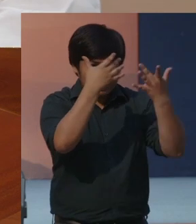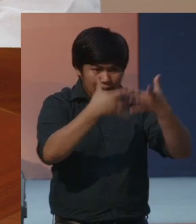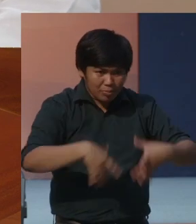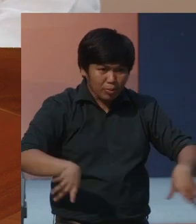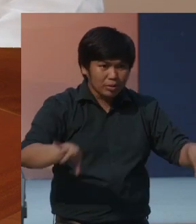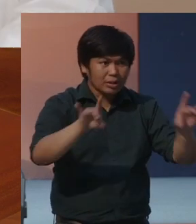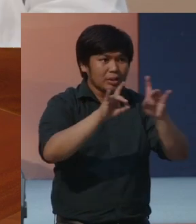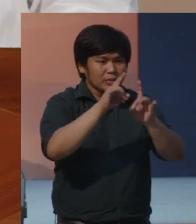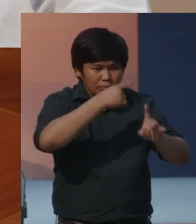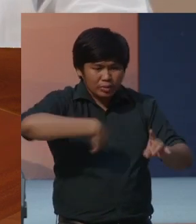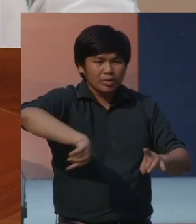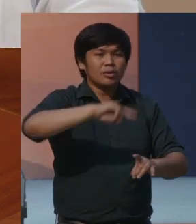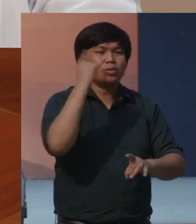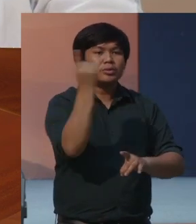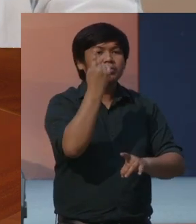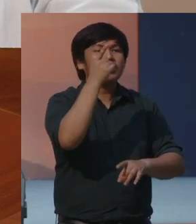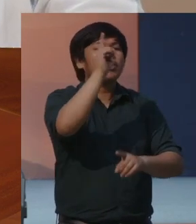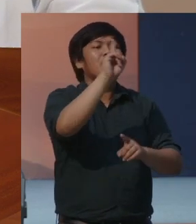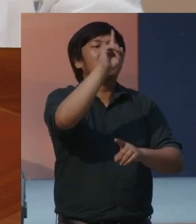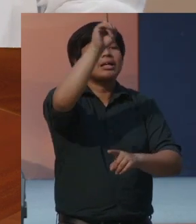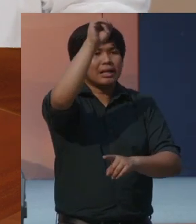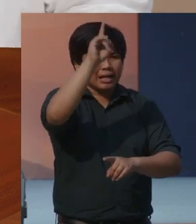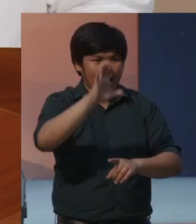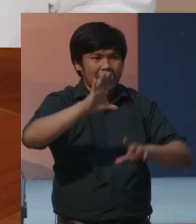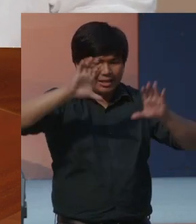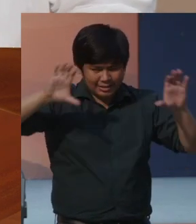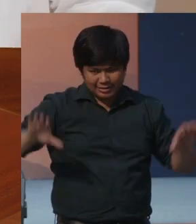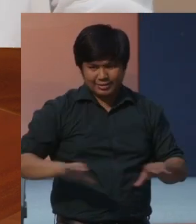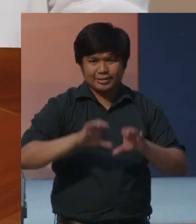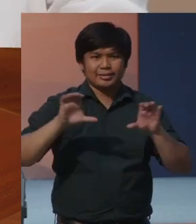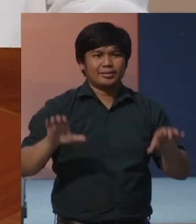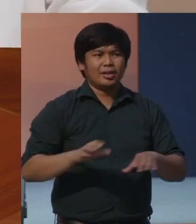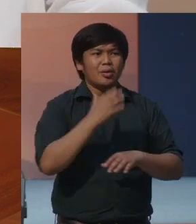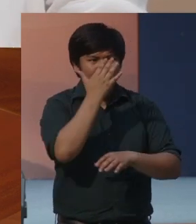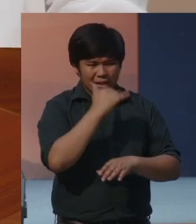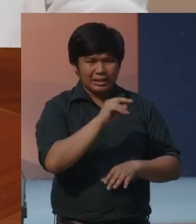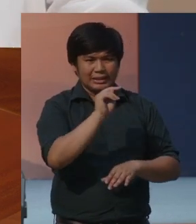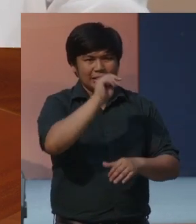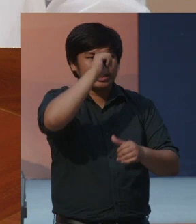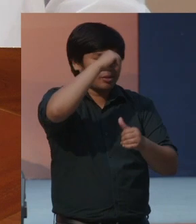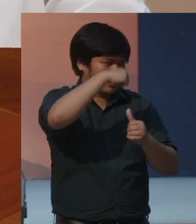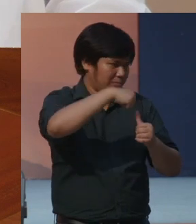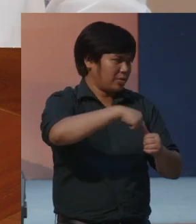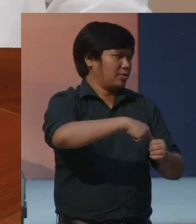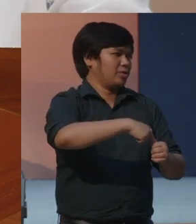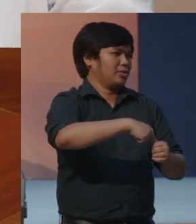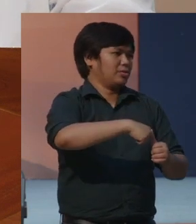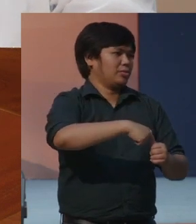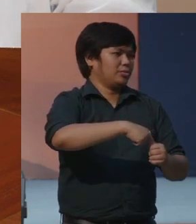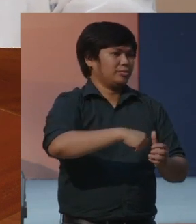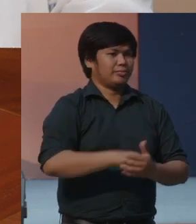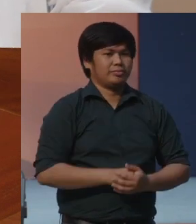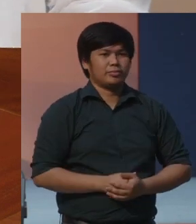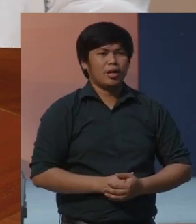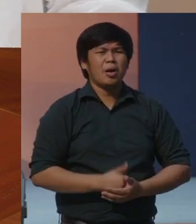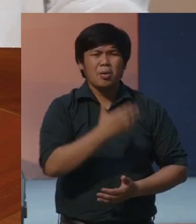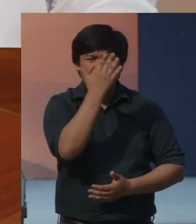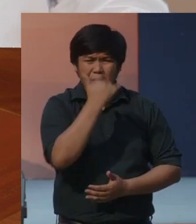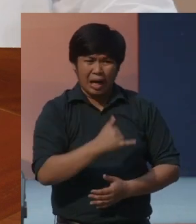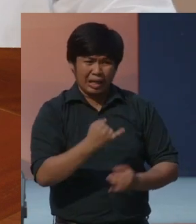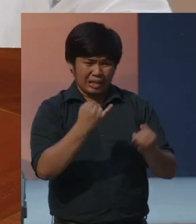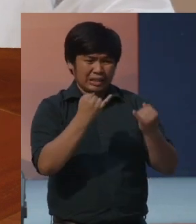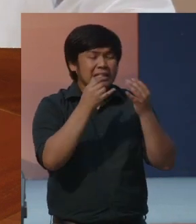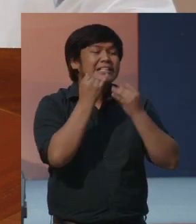maalala natin ang kanyang ginawa sa ating pinagdaanan? Bakit importante sa Israel